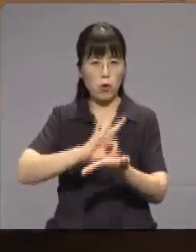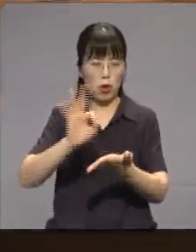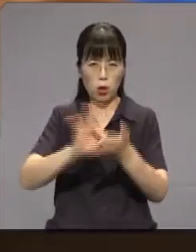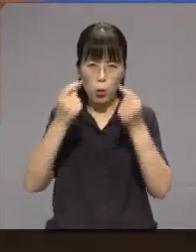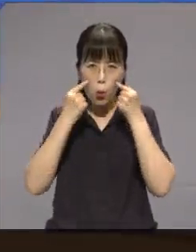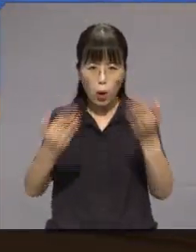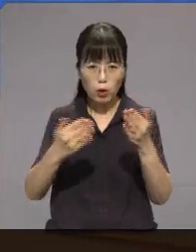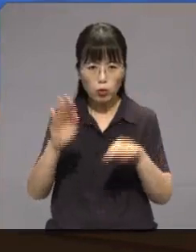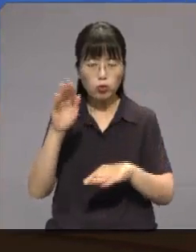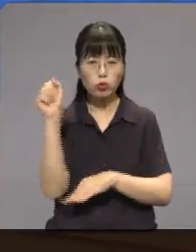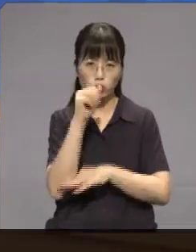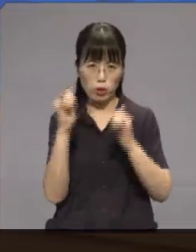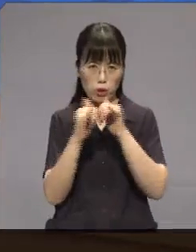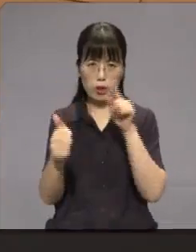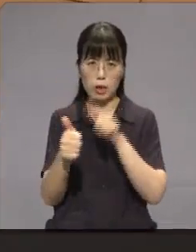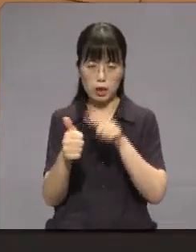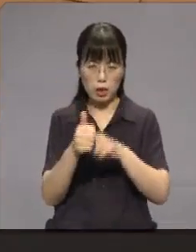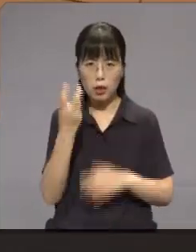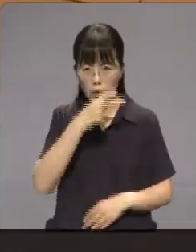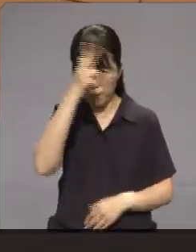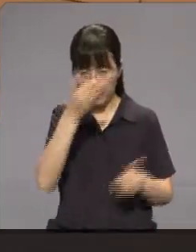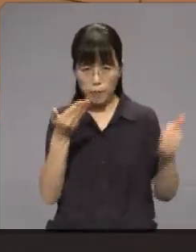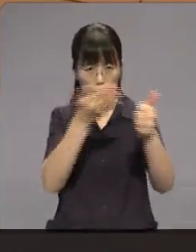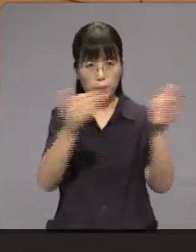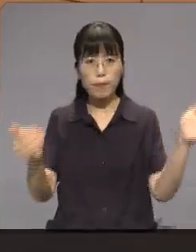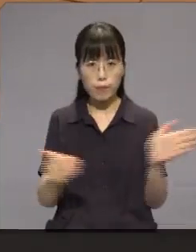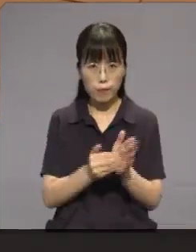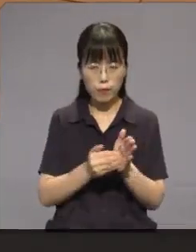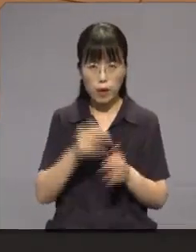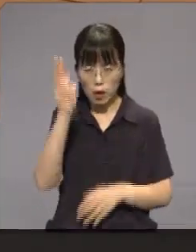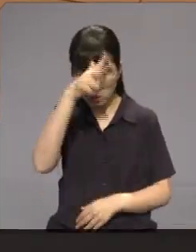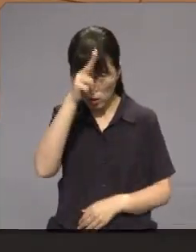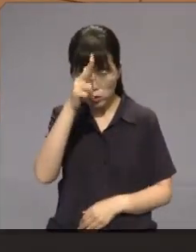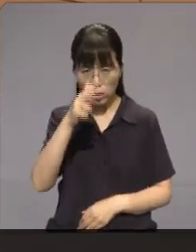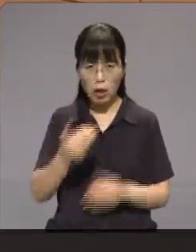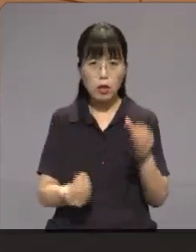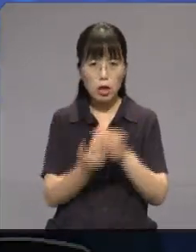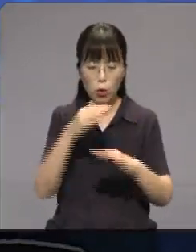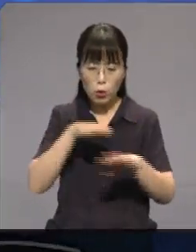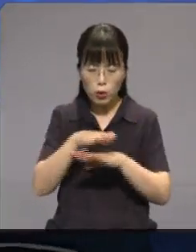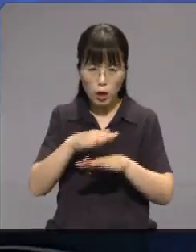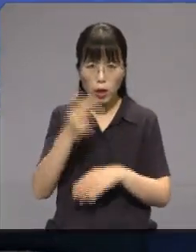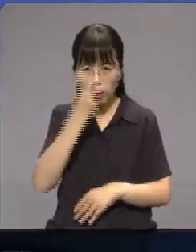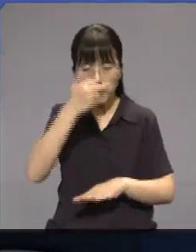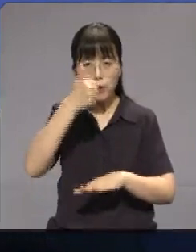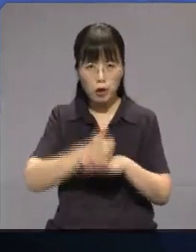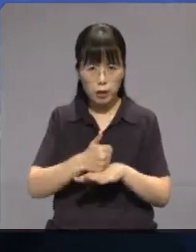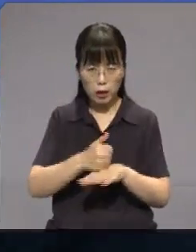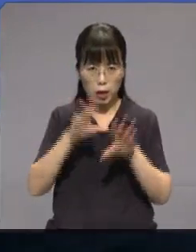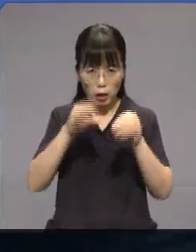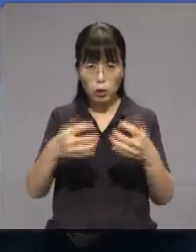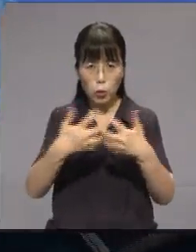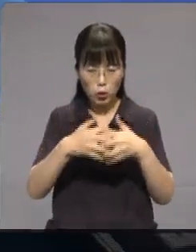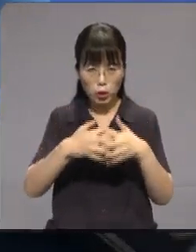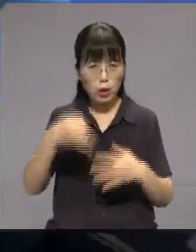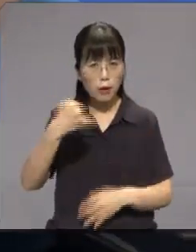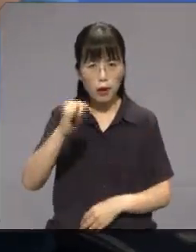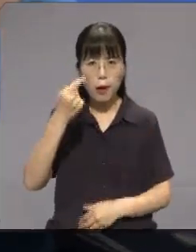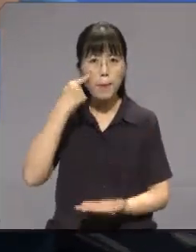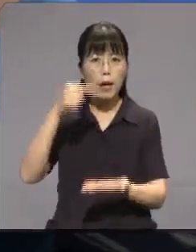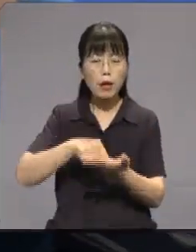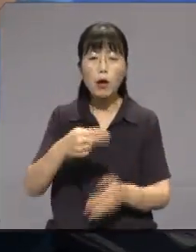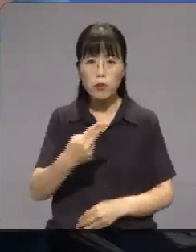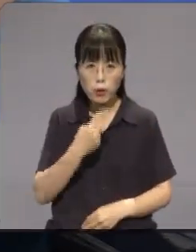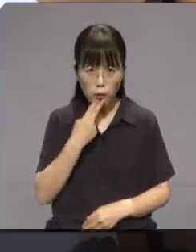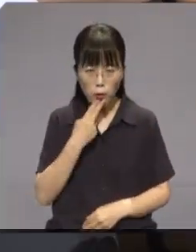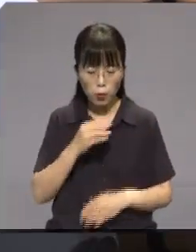확인하고 운전자 A씨를 검찰에 넘겼습니다. 경찰은 사고 차량 감정 결과 제동장치의 결함은 발견되지